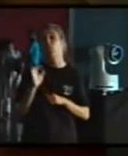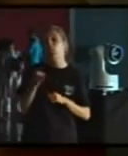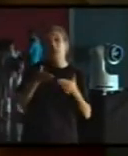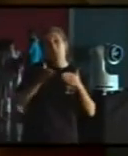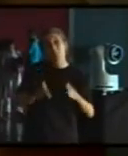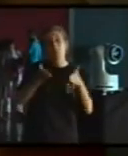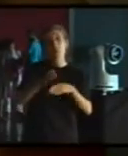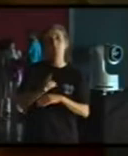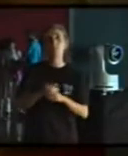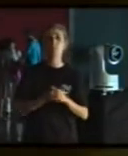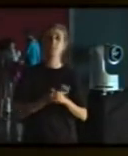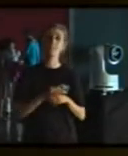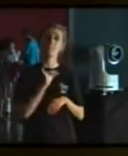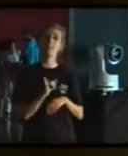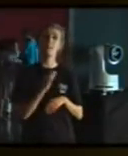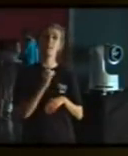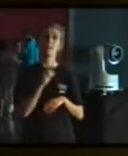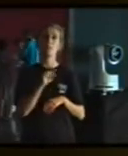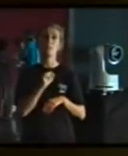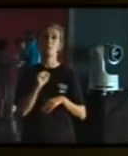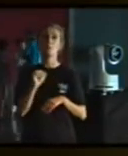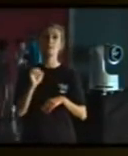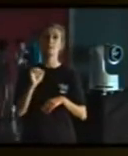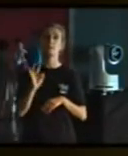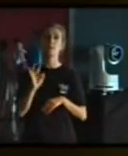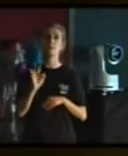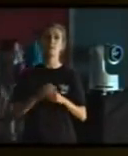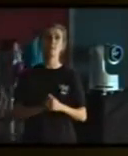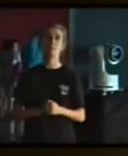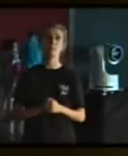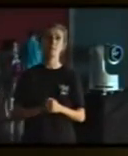formel. Youssef. Oui. Moi, je voulais...